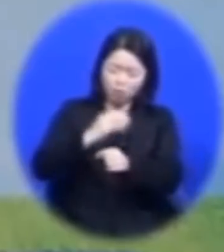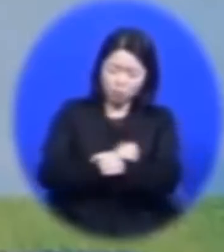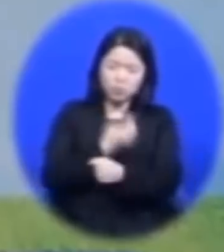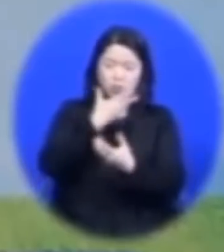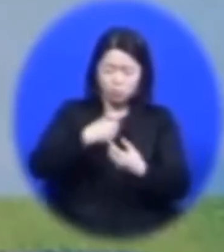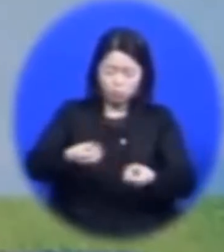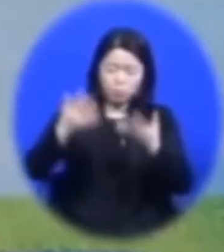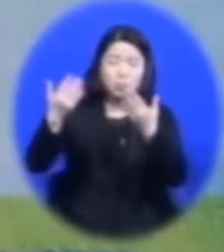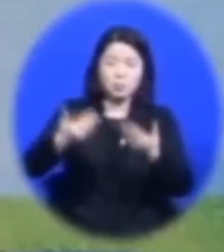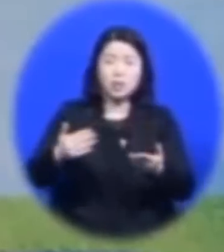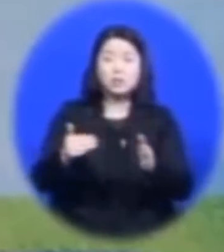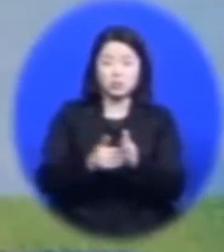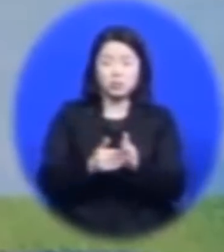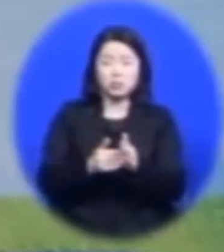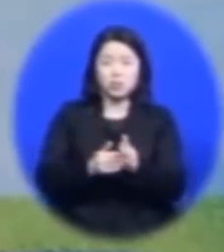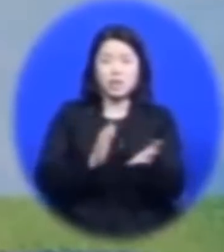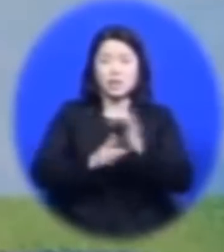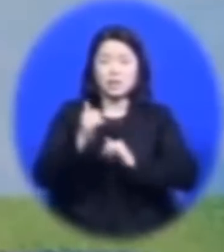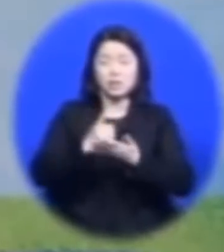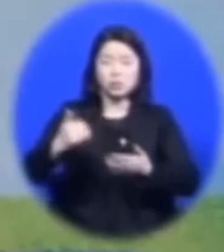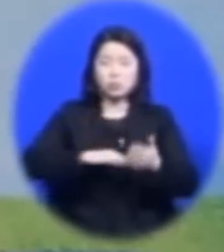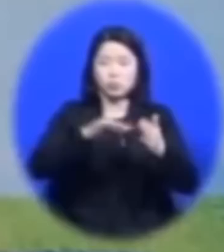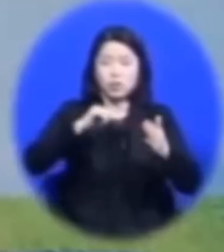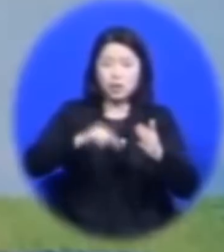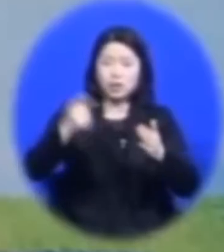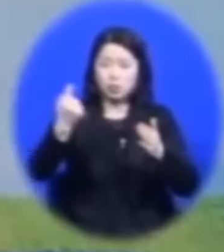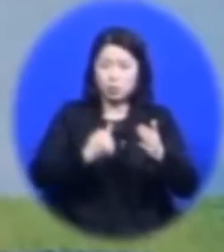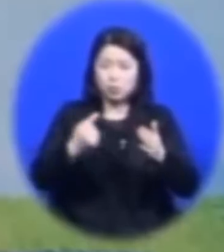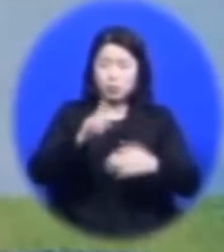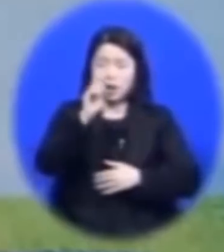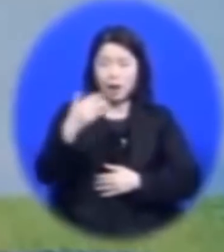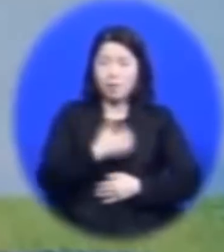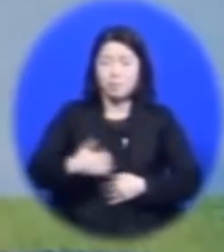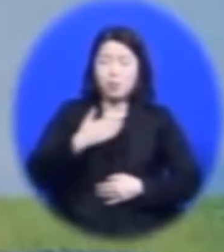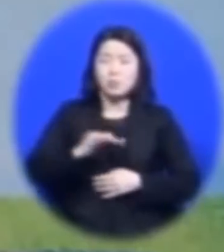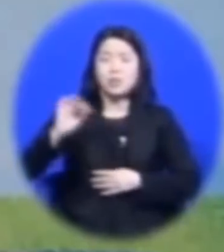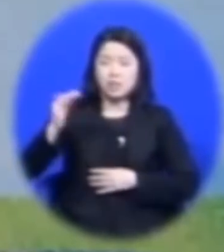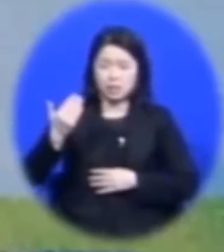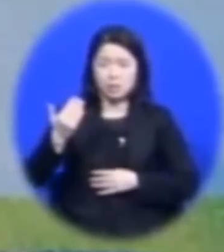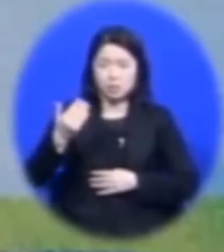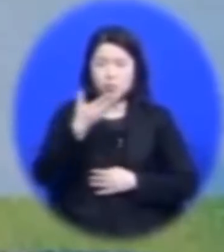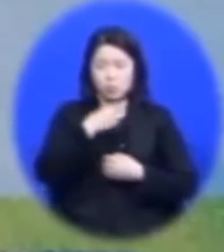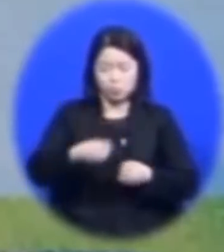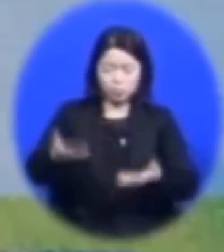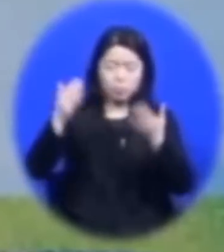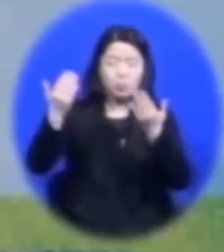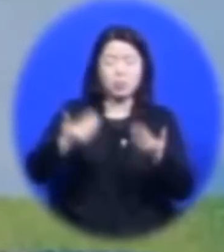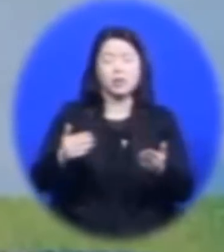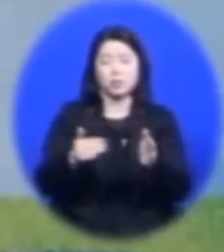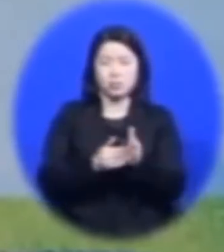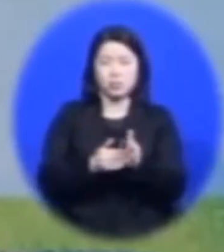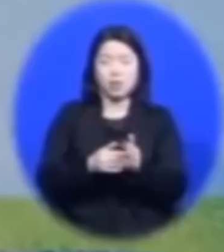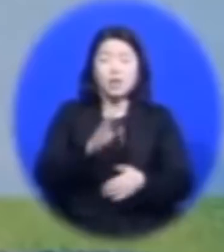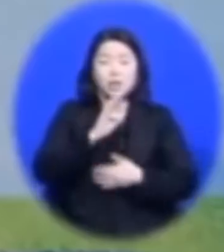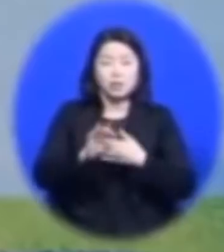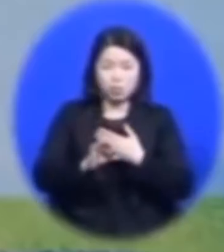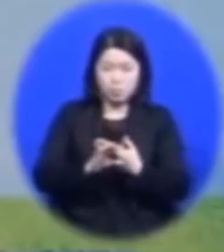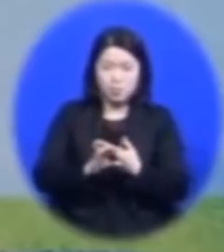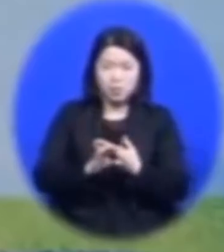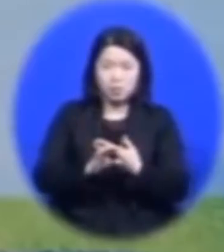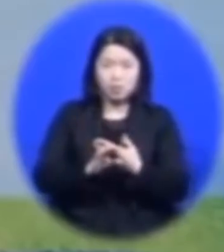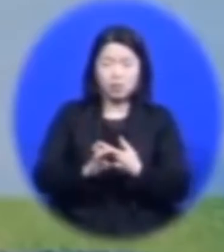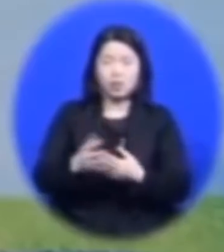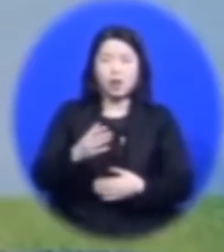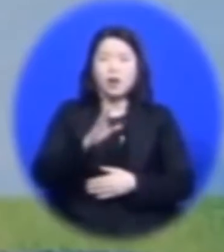받은 거예요 예수님 우리 안에 오시고 우리와 한 몸이 되신 축복을 받았어요 그러면